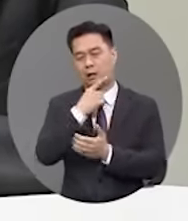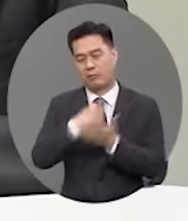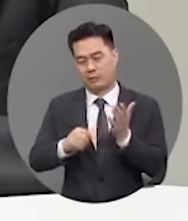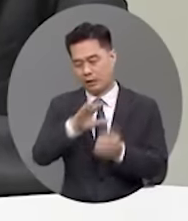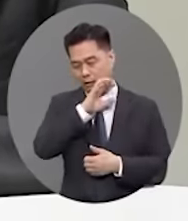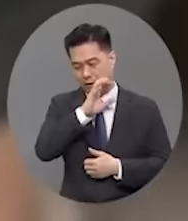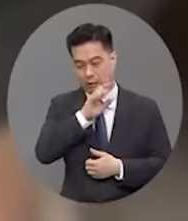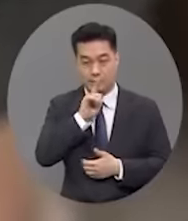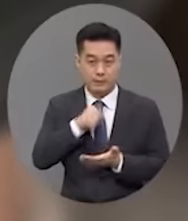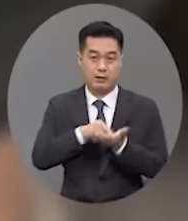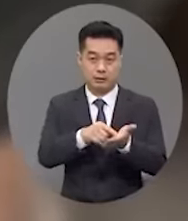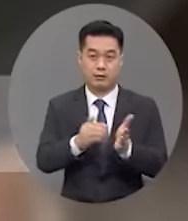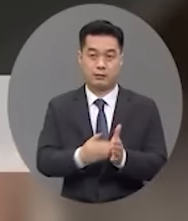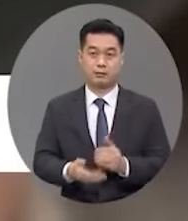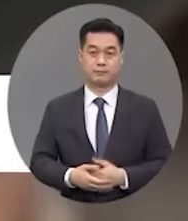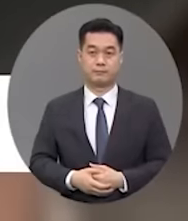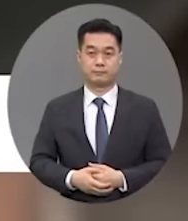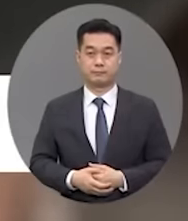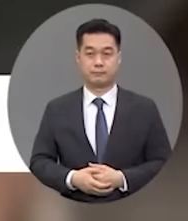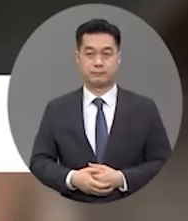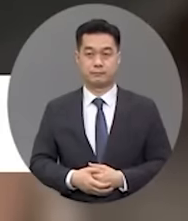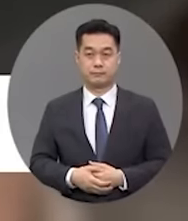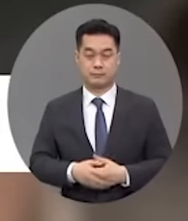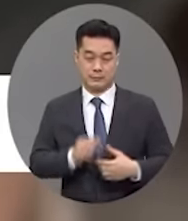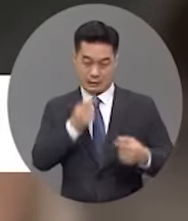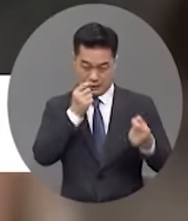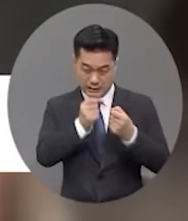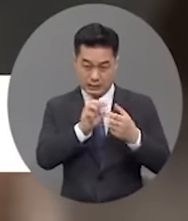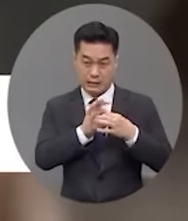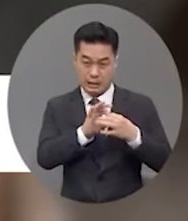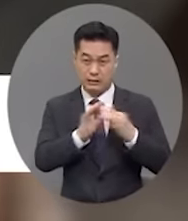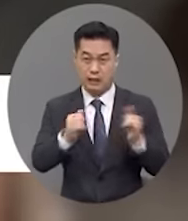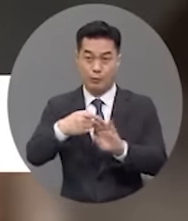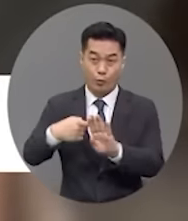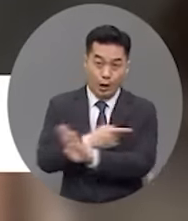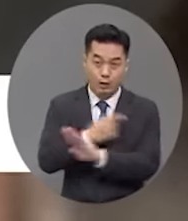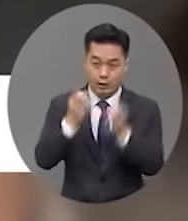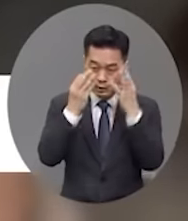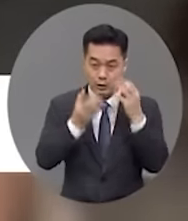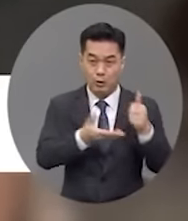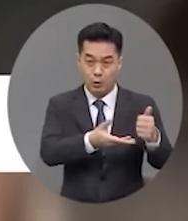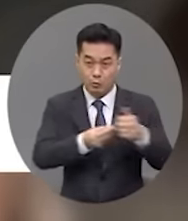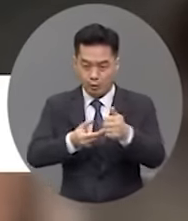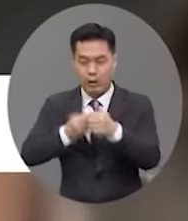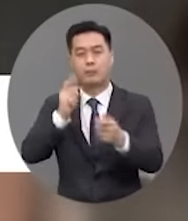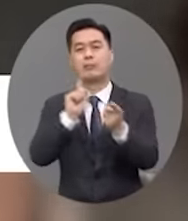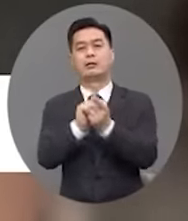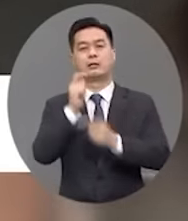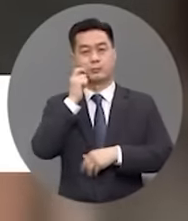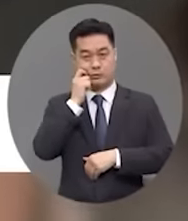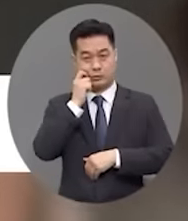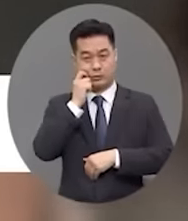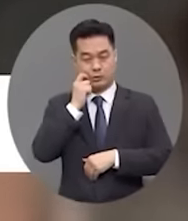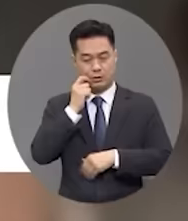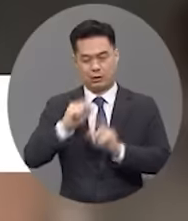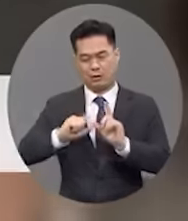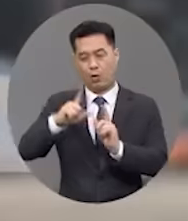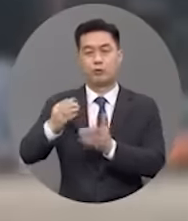호소했습니다. 지인분들 빼고는 제가 새로운 고객을 못 만났어요. 거의 수입이